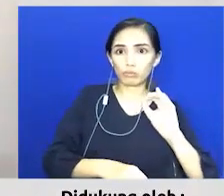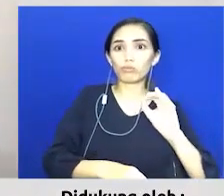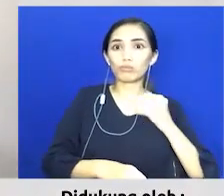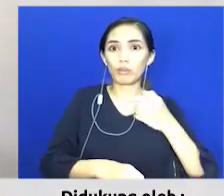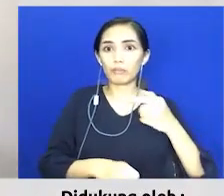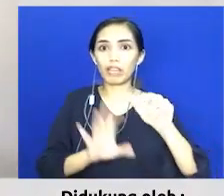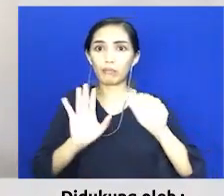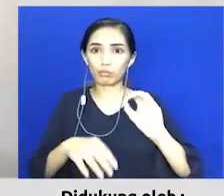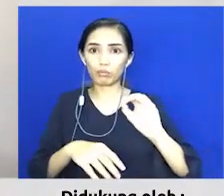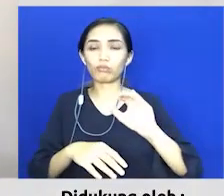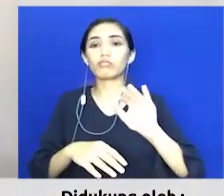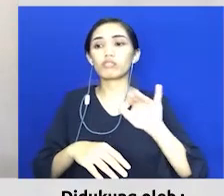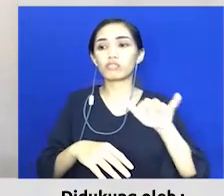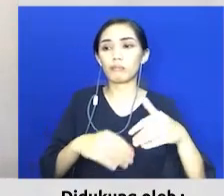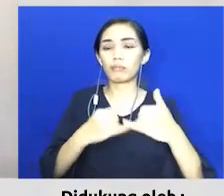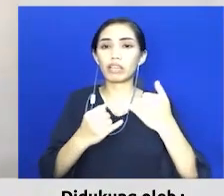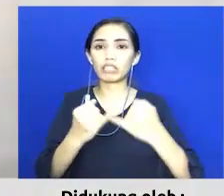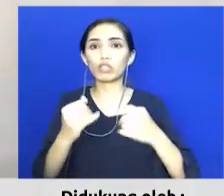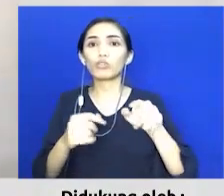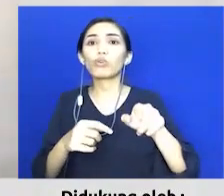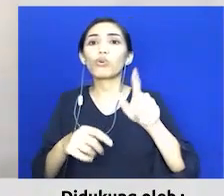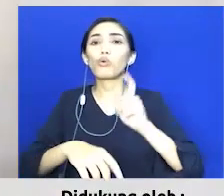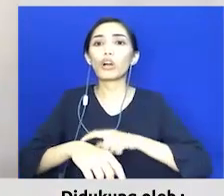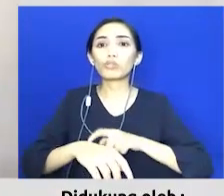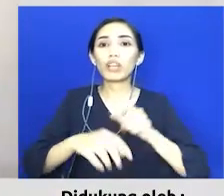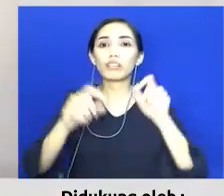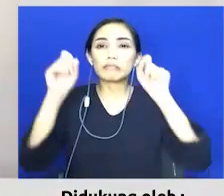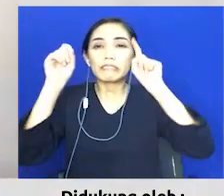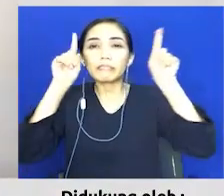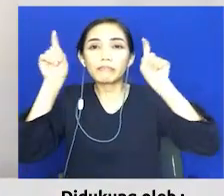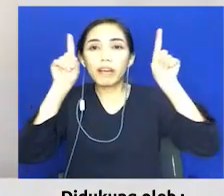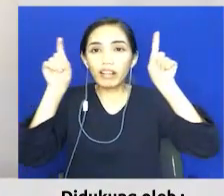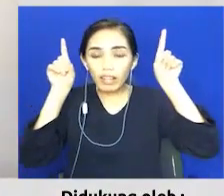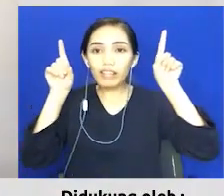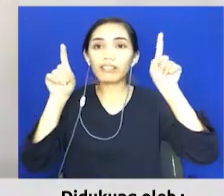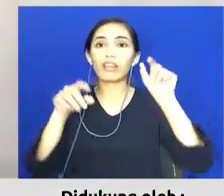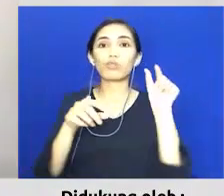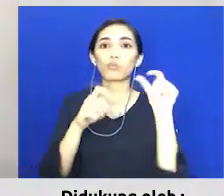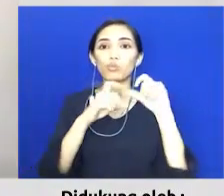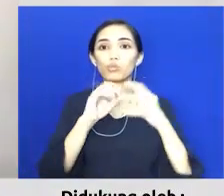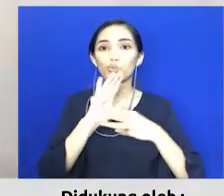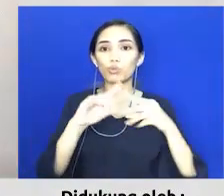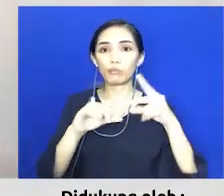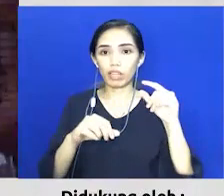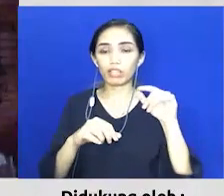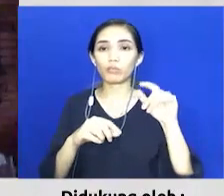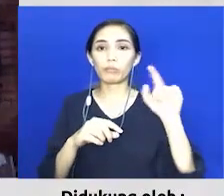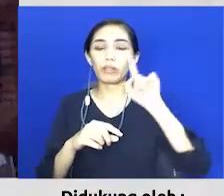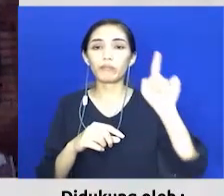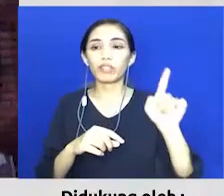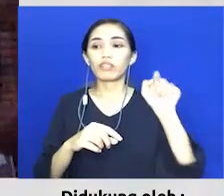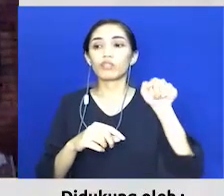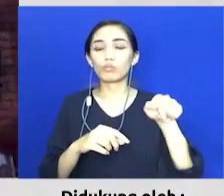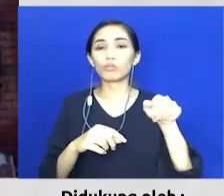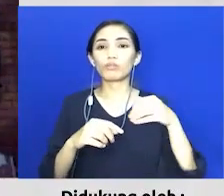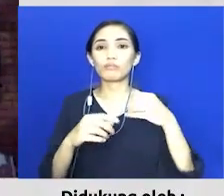bisa disebut di tahun 50 sampai mungkin sampai akhir waktunya Pak Usmar itu adalah waktu yang sangat kritikal, dan